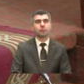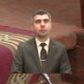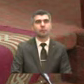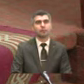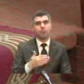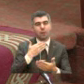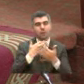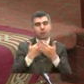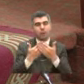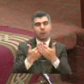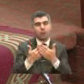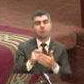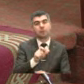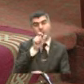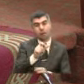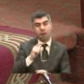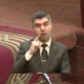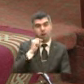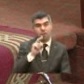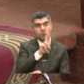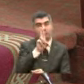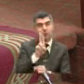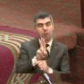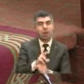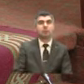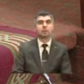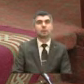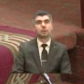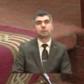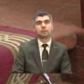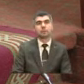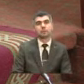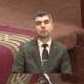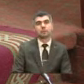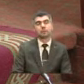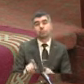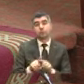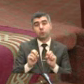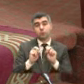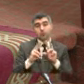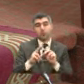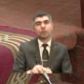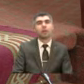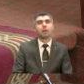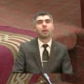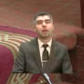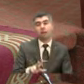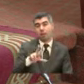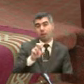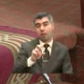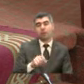شكرا سيد النائب المحترم على طرحكم لهذا السؤال. بالفعل كما تعلمون أن هذه الفئة